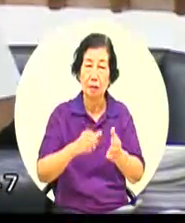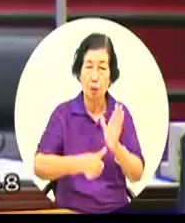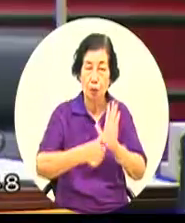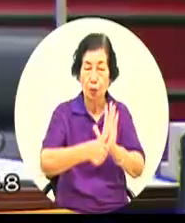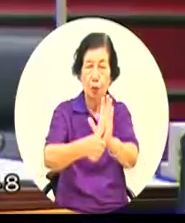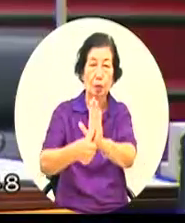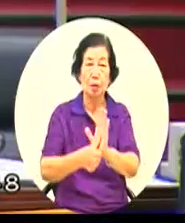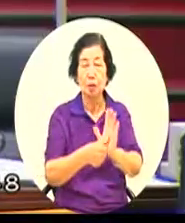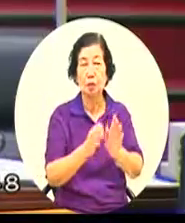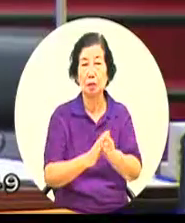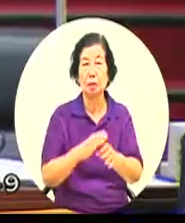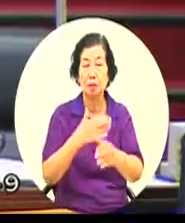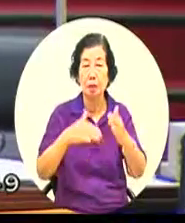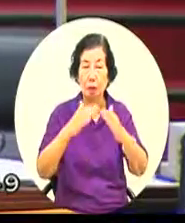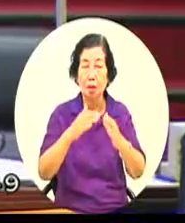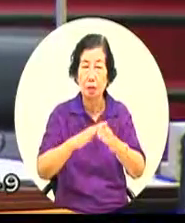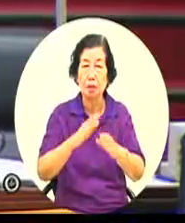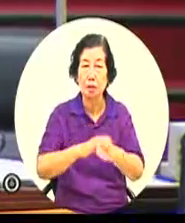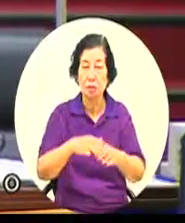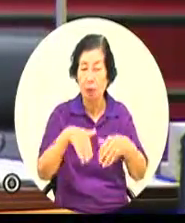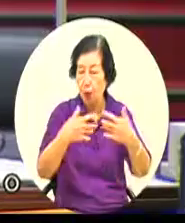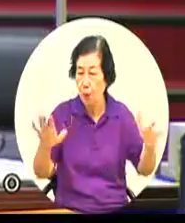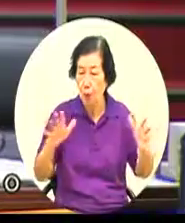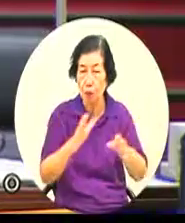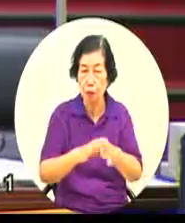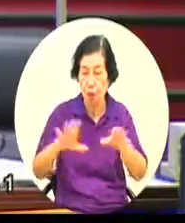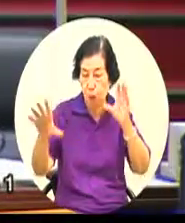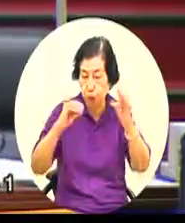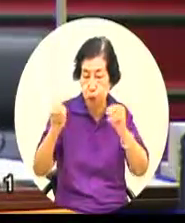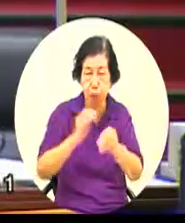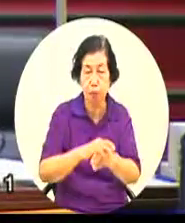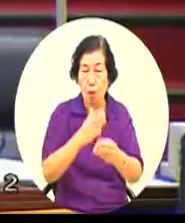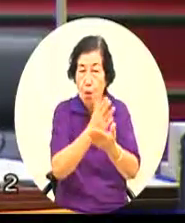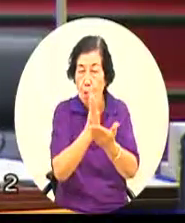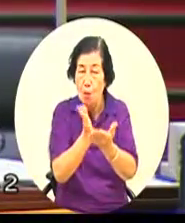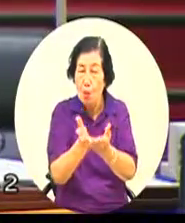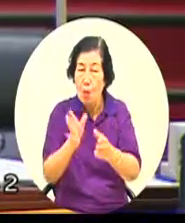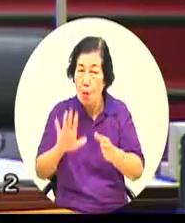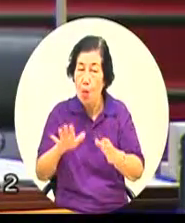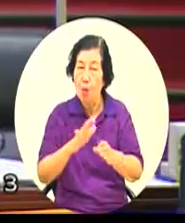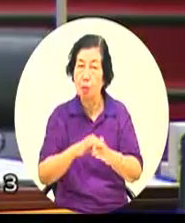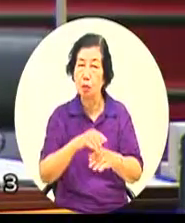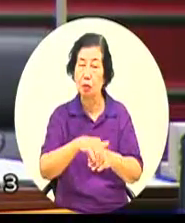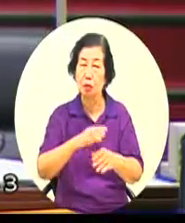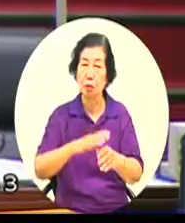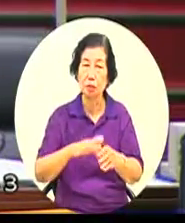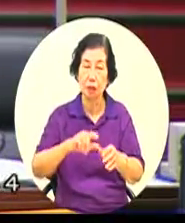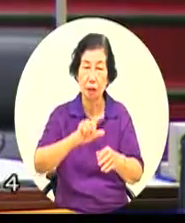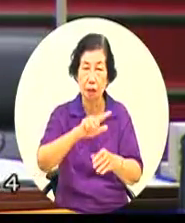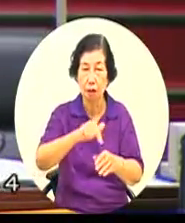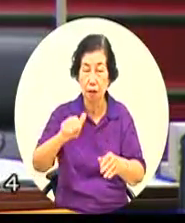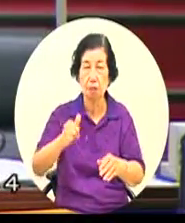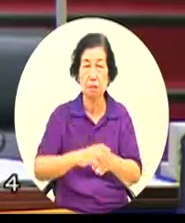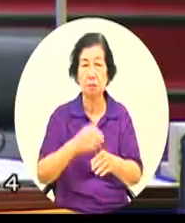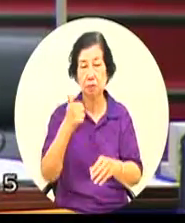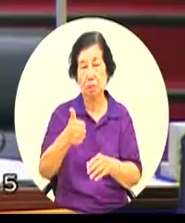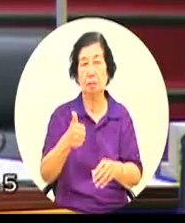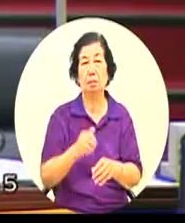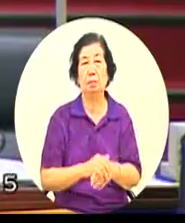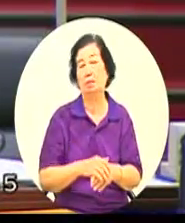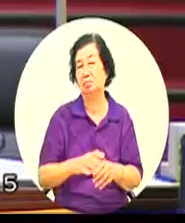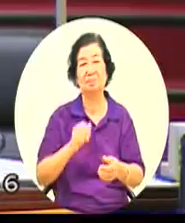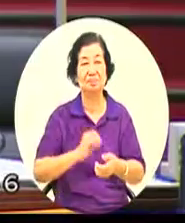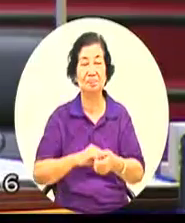资源丰富，然后毕业又可以找到好的工作，又有好的待遇，怎么会是迷失呢？所以呢，